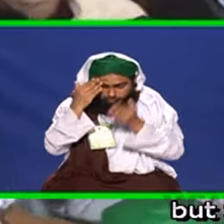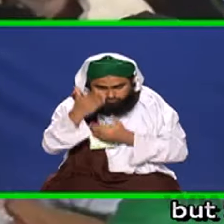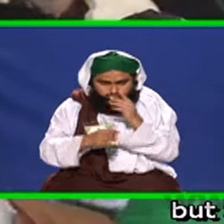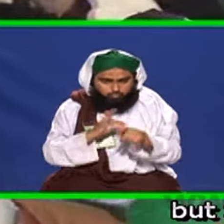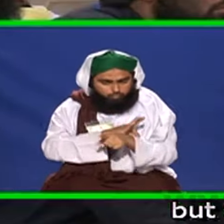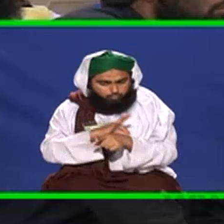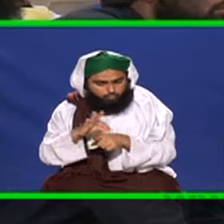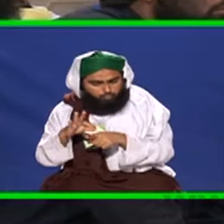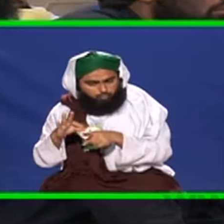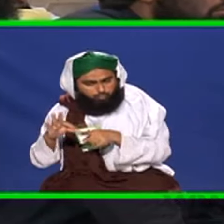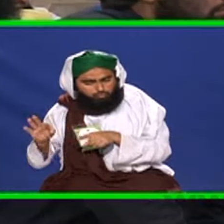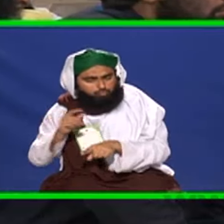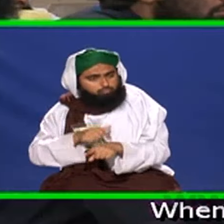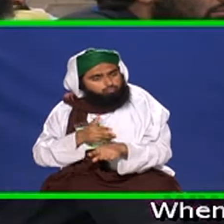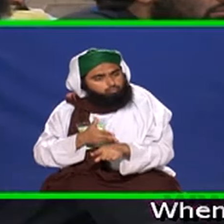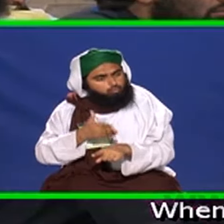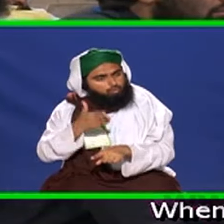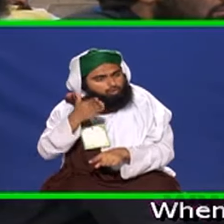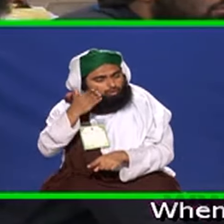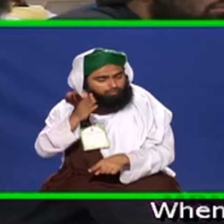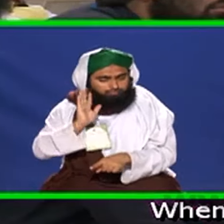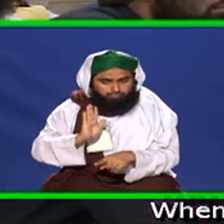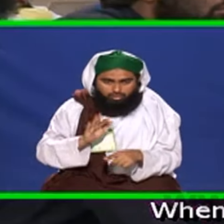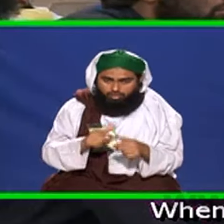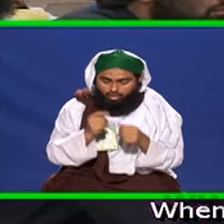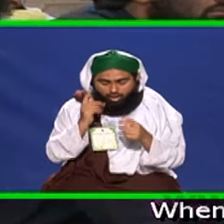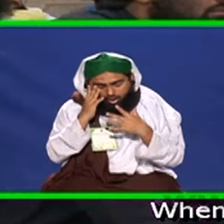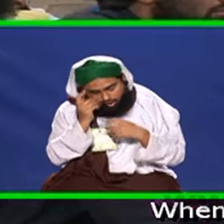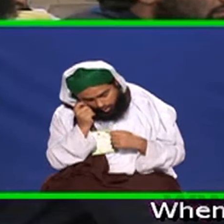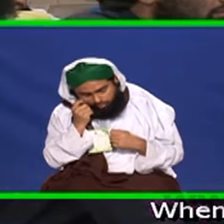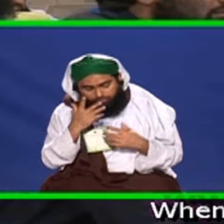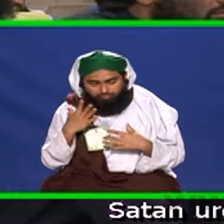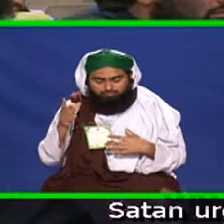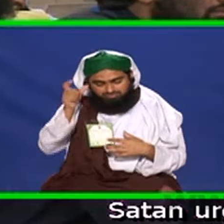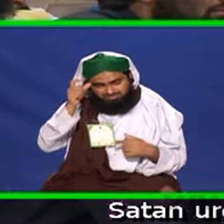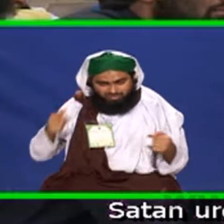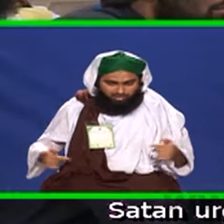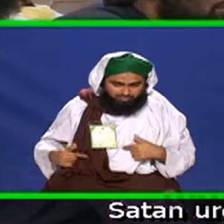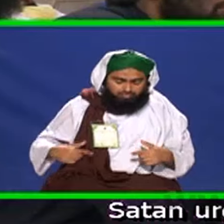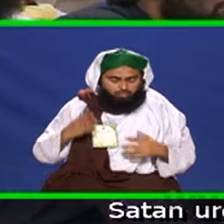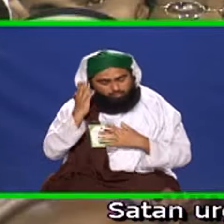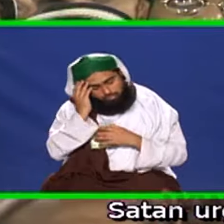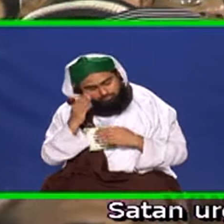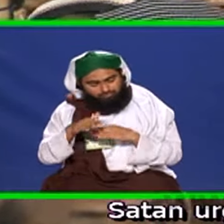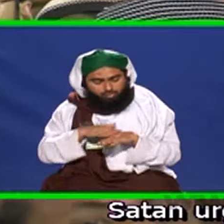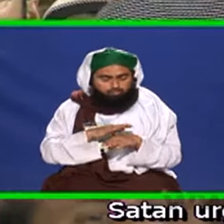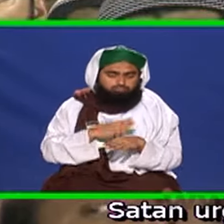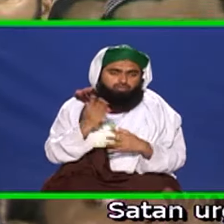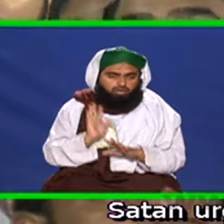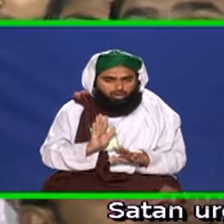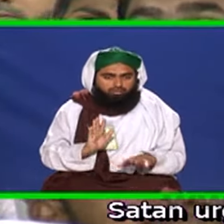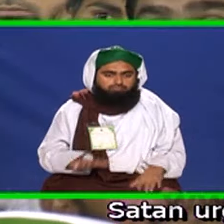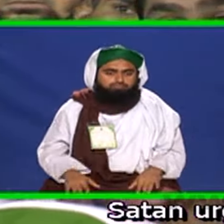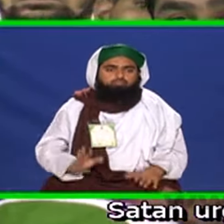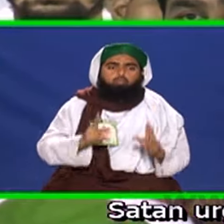پڑھ سکتے. نہ اتنی کسی ہمت ظاہر ہے ہم کو تو آج تو کی تفریح شروع کرو تو بھی پوری نہ ہو, اس سے پہلے شیطان تھپکی